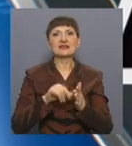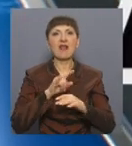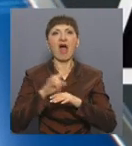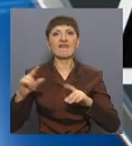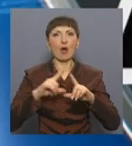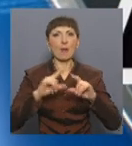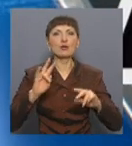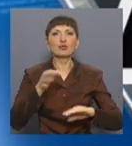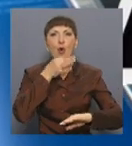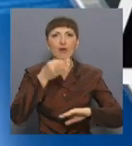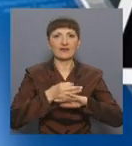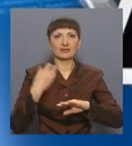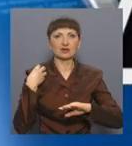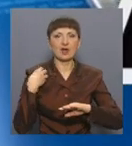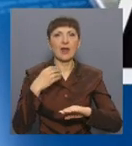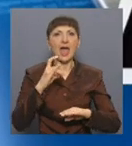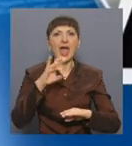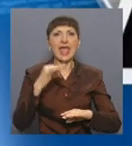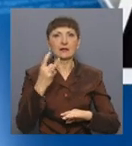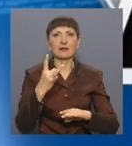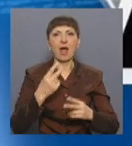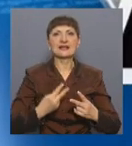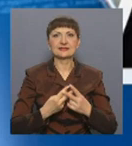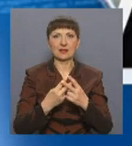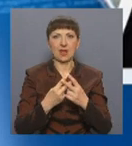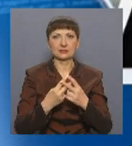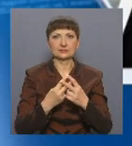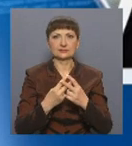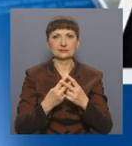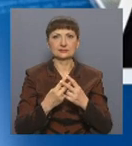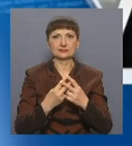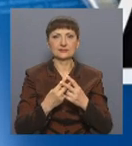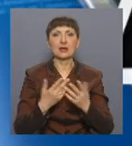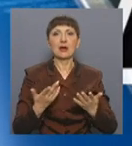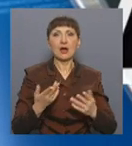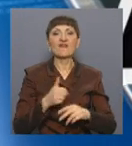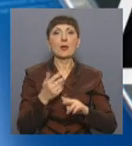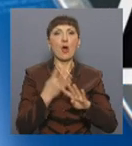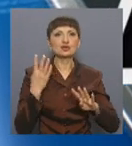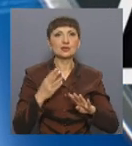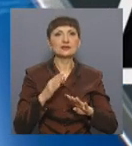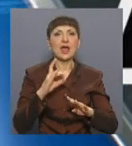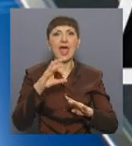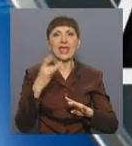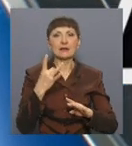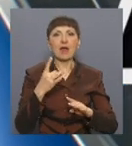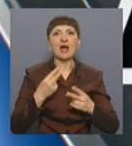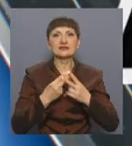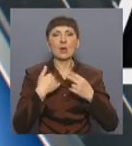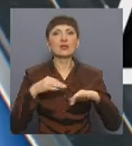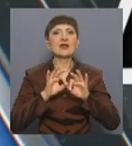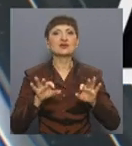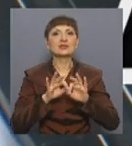авиакомпании ответственных. Да, это «Эйр Астана», значит, «Биг Эйр», «Казах Эйр». То есть в первую очередь «Эйр Астана» отчиталась у нас